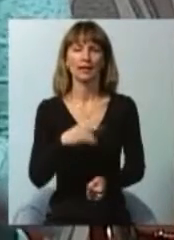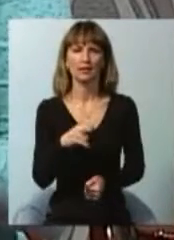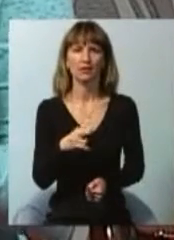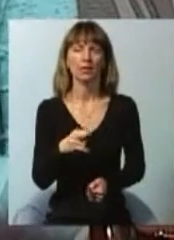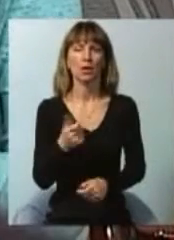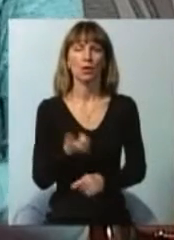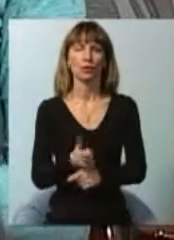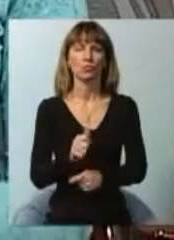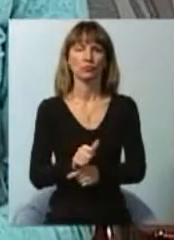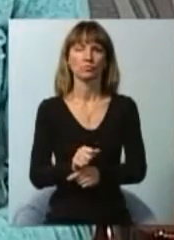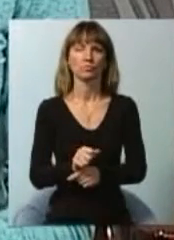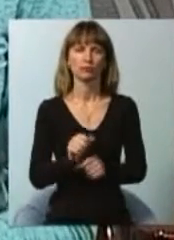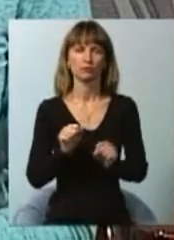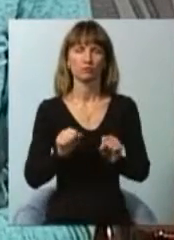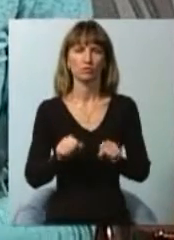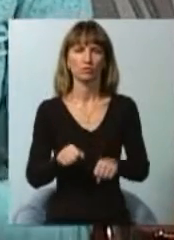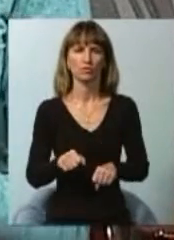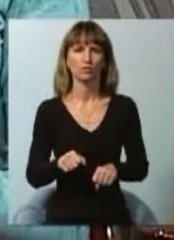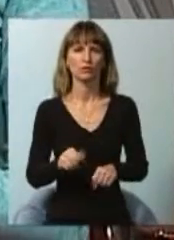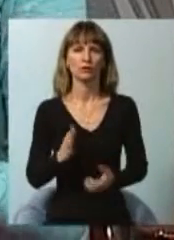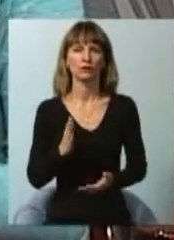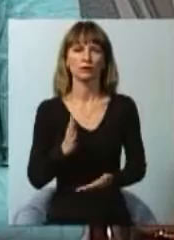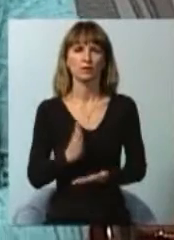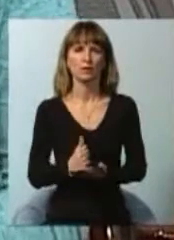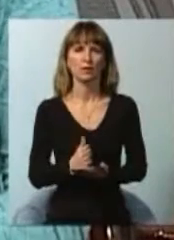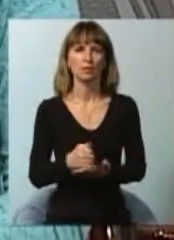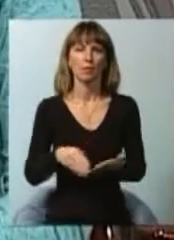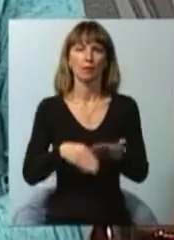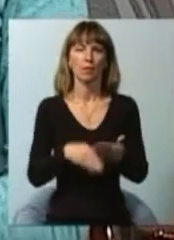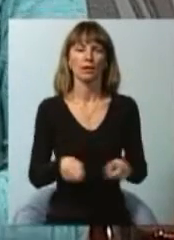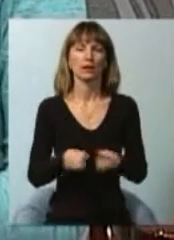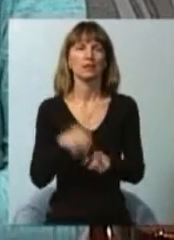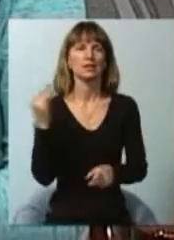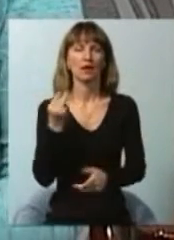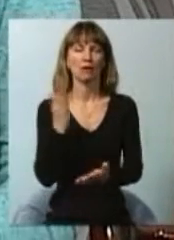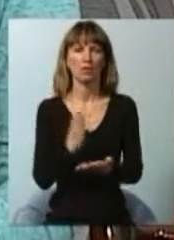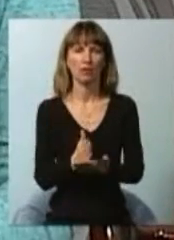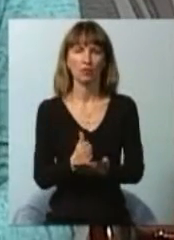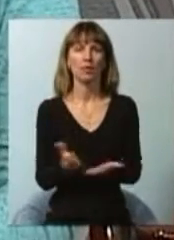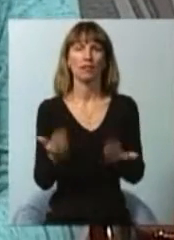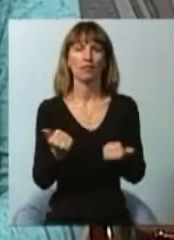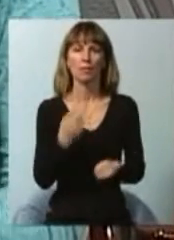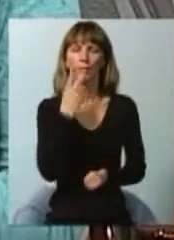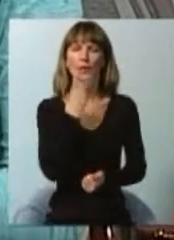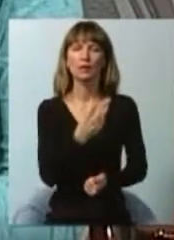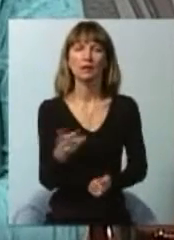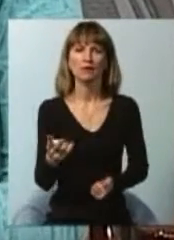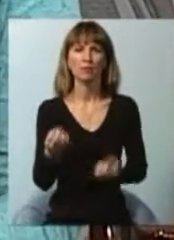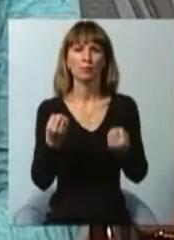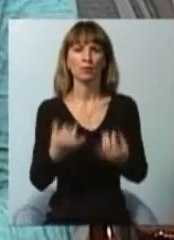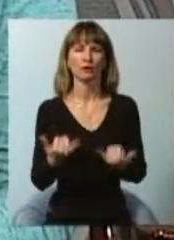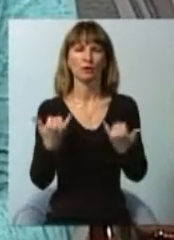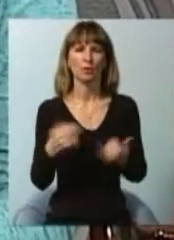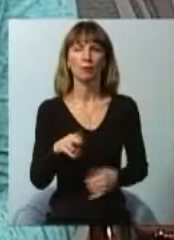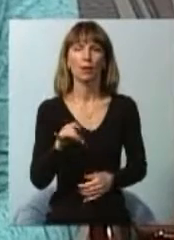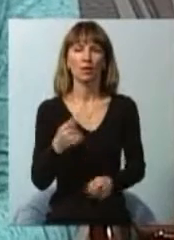таки може відбуватися і взагалі сприяє такому цікавому явищу. Ну, а давайте ж взагалі подивимось просто зараз